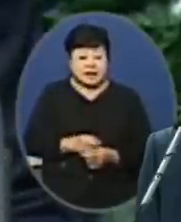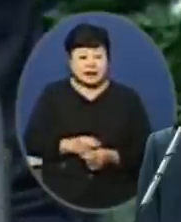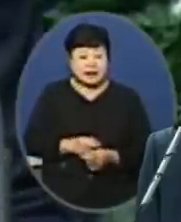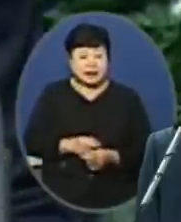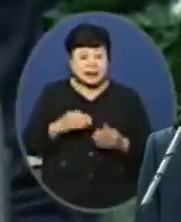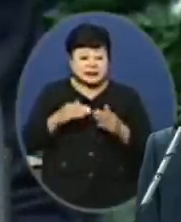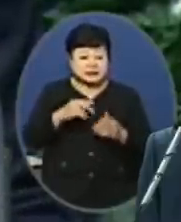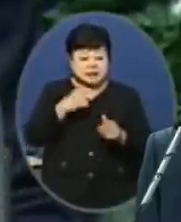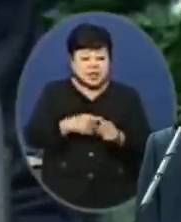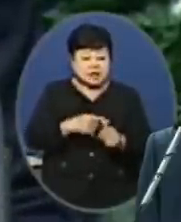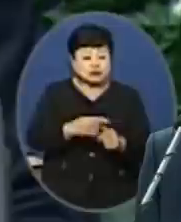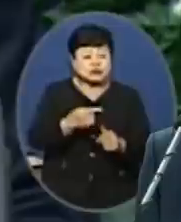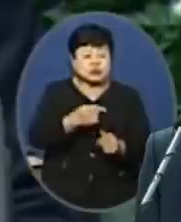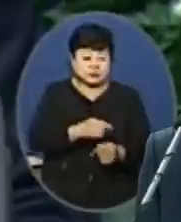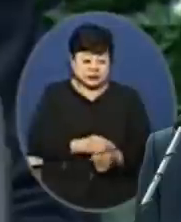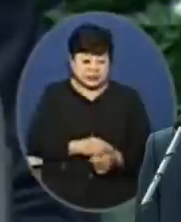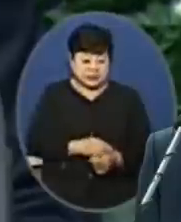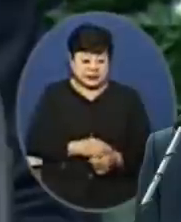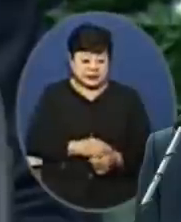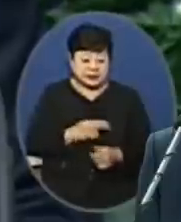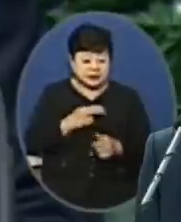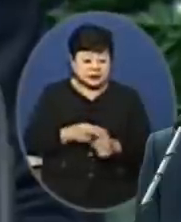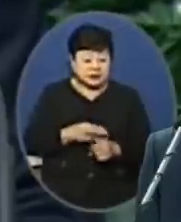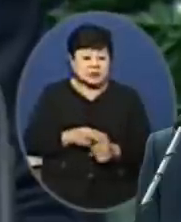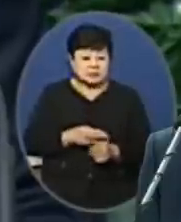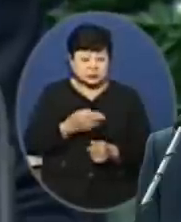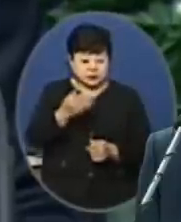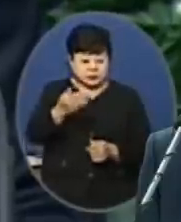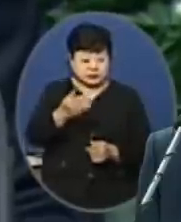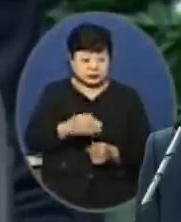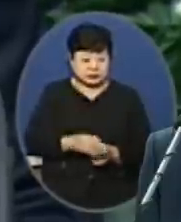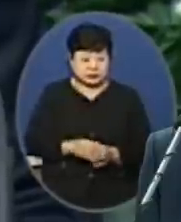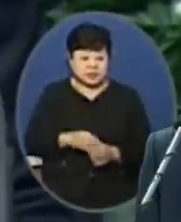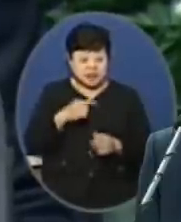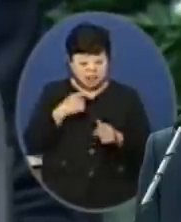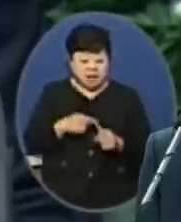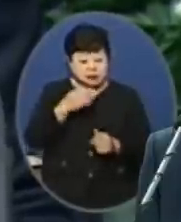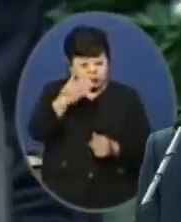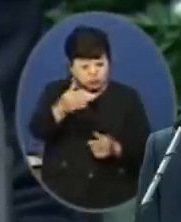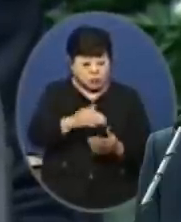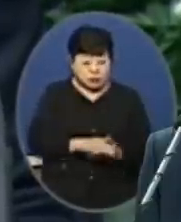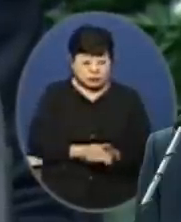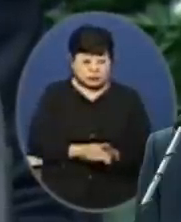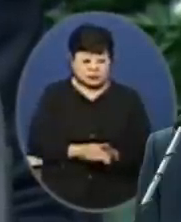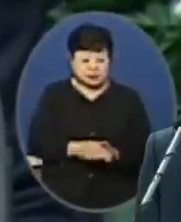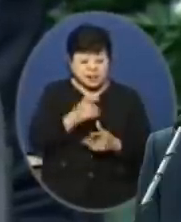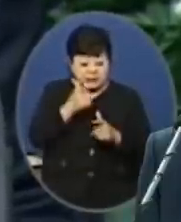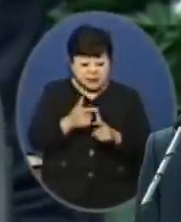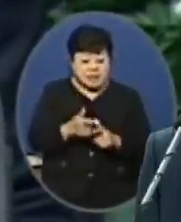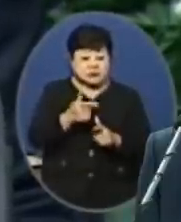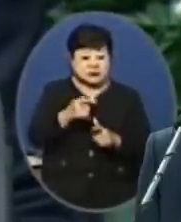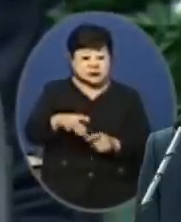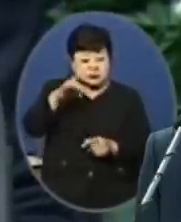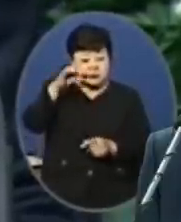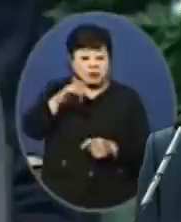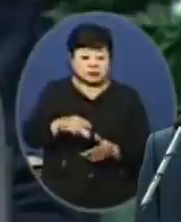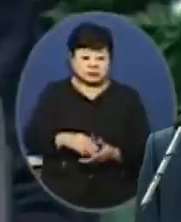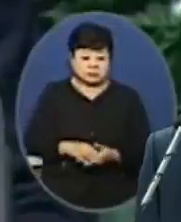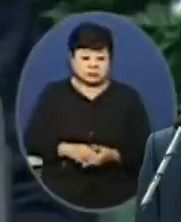말인 것입니다. 가정교사가 되어서 여러분에게 가르쳐 주시는 것입니다. 예수님은 처음